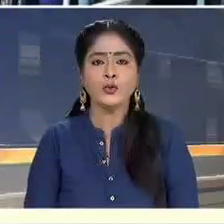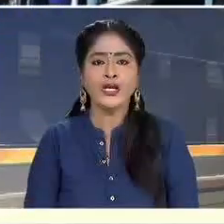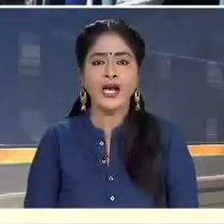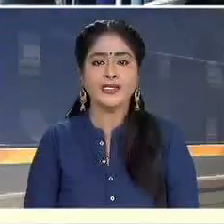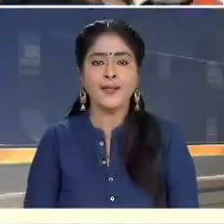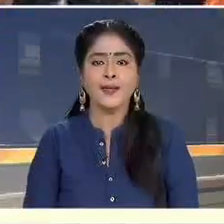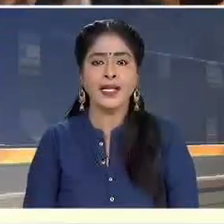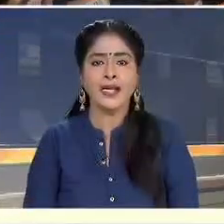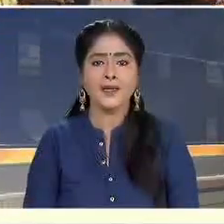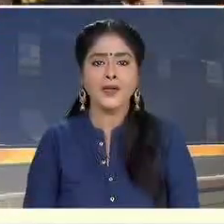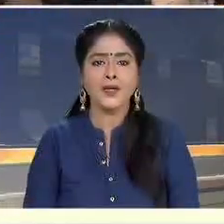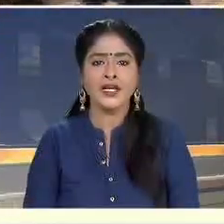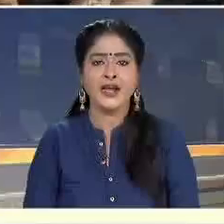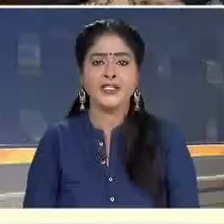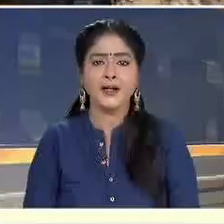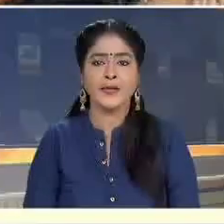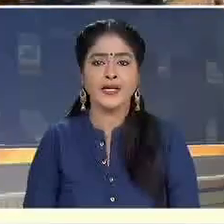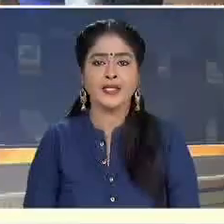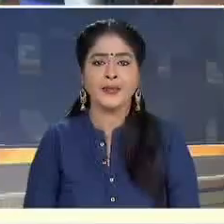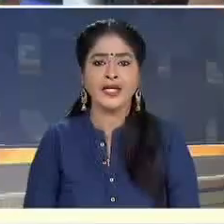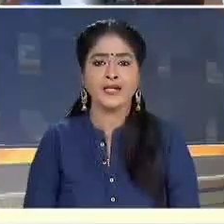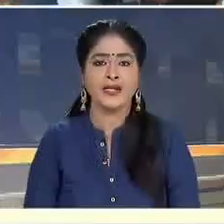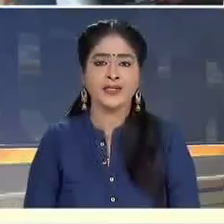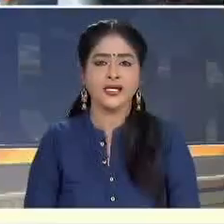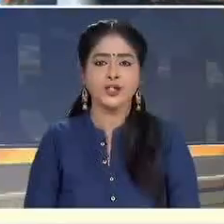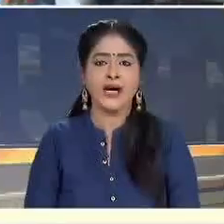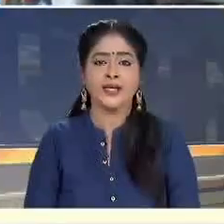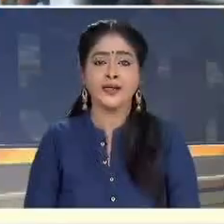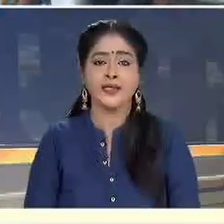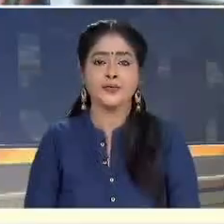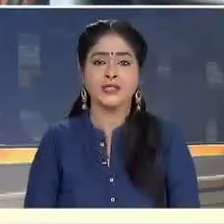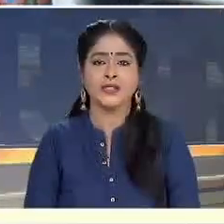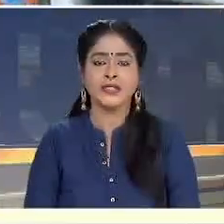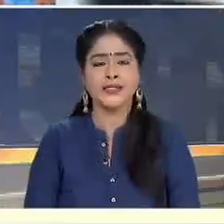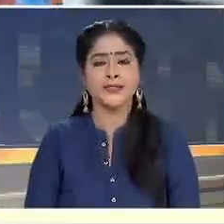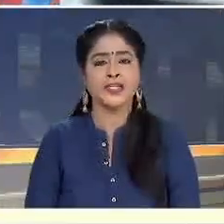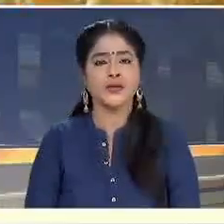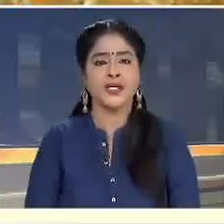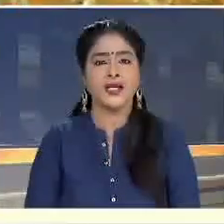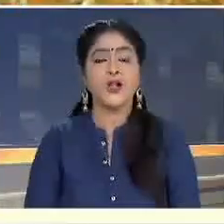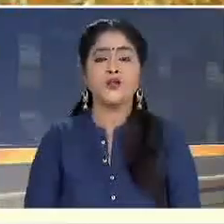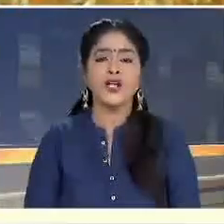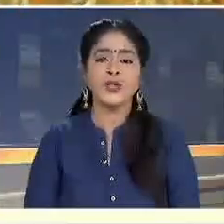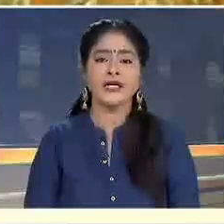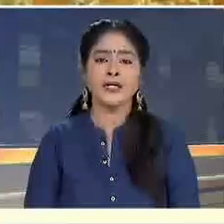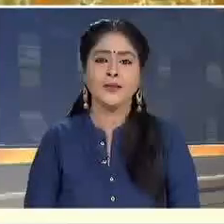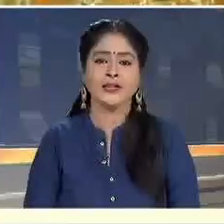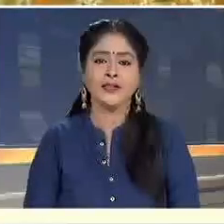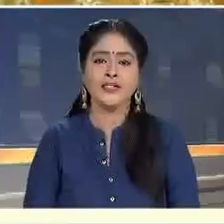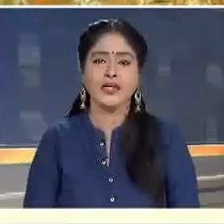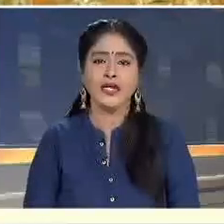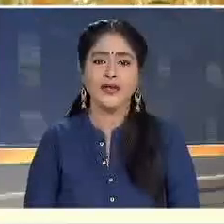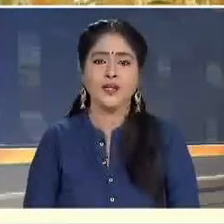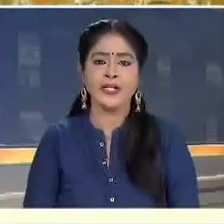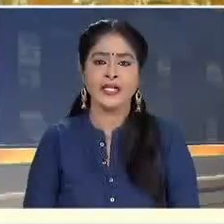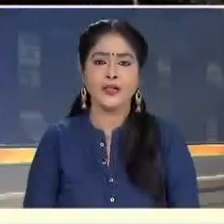மண்டல பூஜைக்காக சபரிமலை ஐயப்பன் கோயில் நடை திறக்கப்பட்ட கடந்த 14 நாட்களில் சுமார் 8 லட்சம் பக்தர்கள் தரிசனம் செய்துள்ளனர். வரும் நாட்களில்